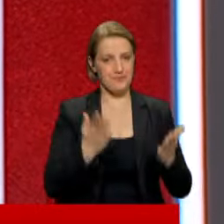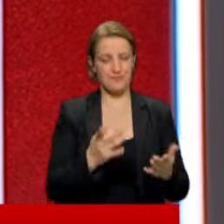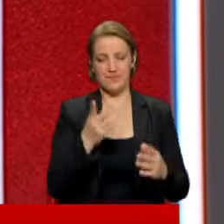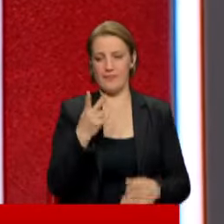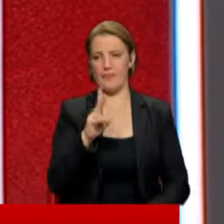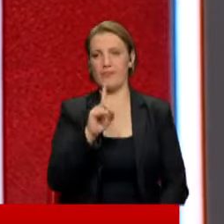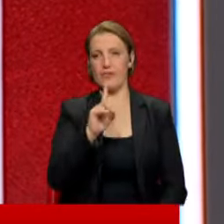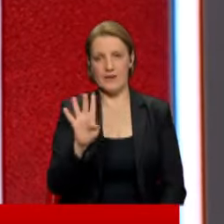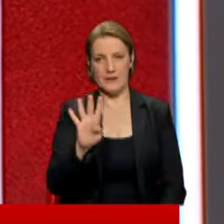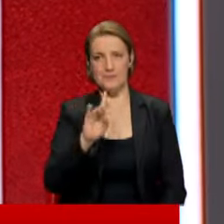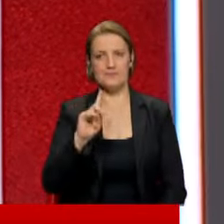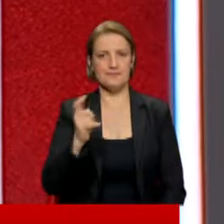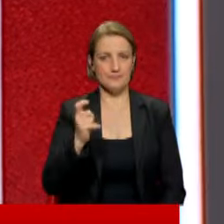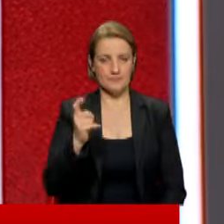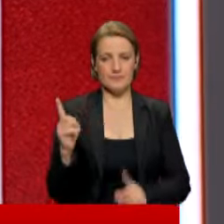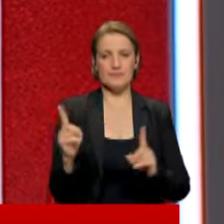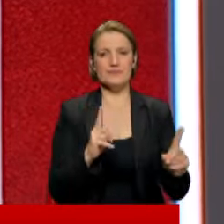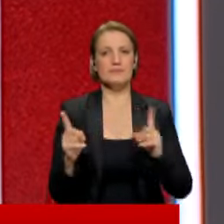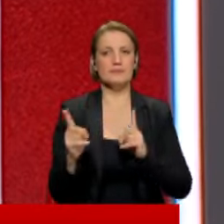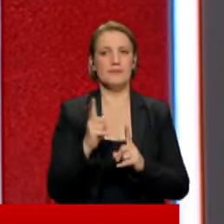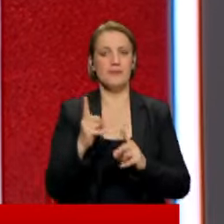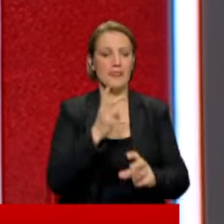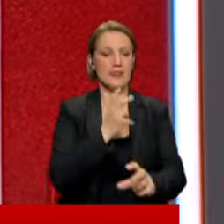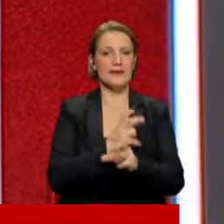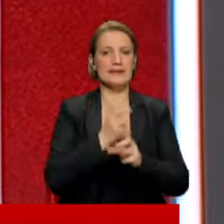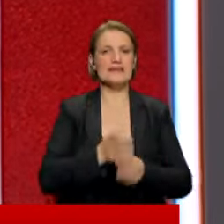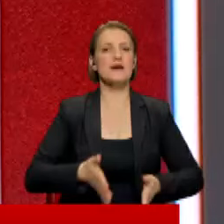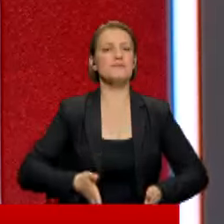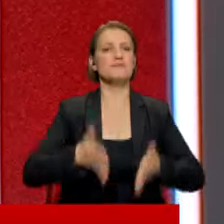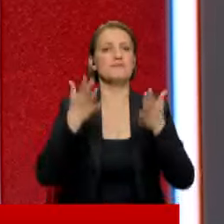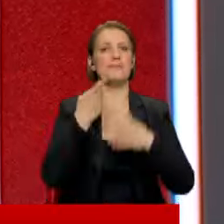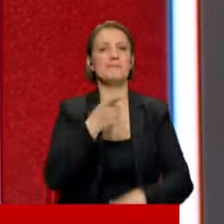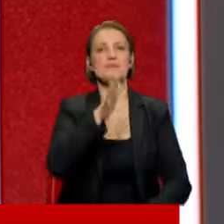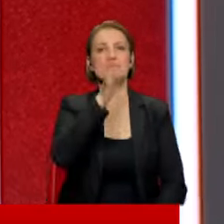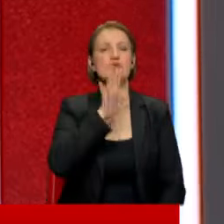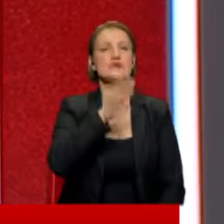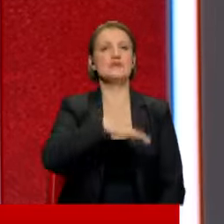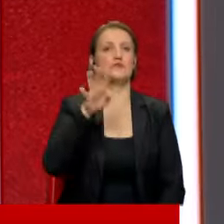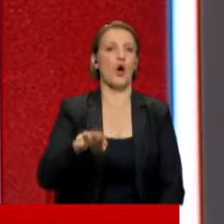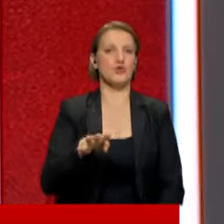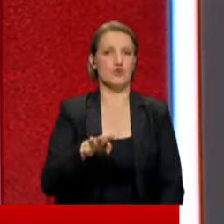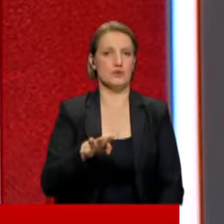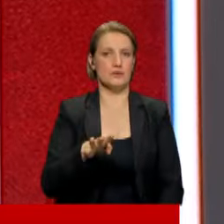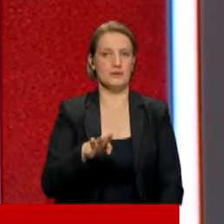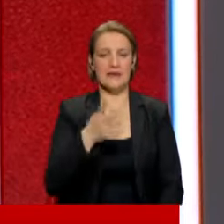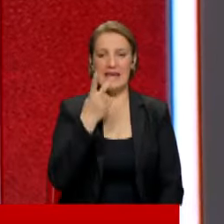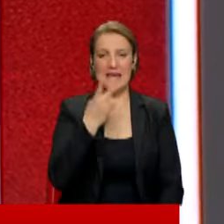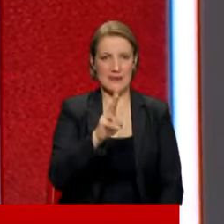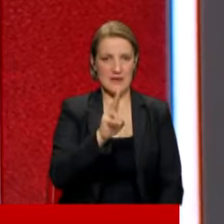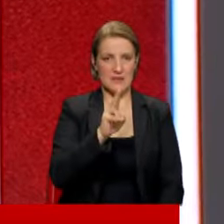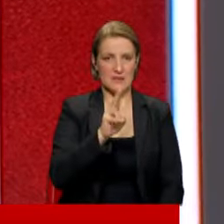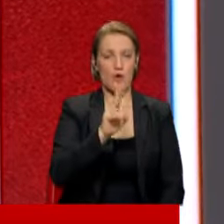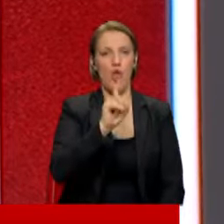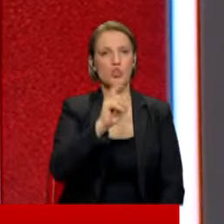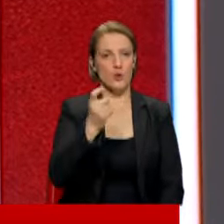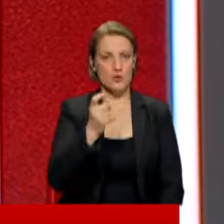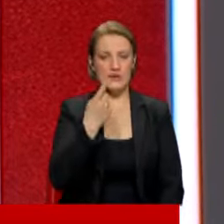2014 2019 arası riskli Yapı 1544 2000